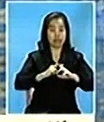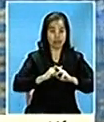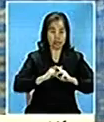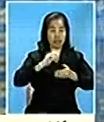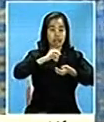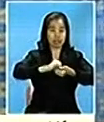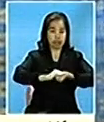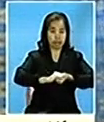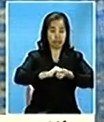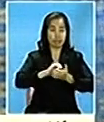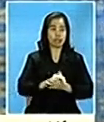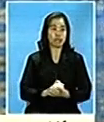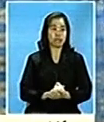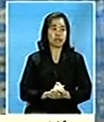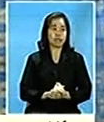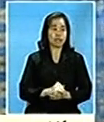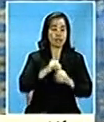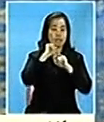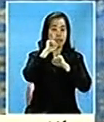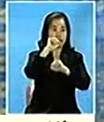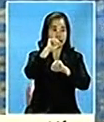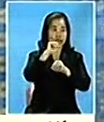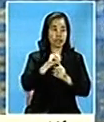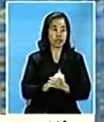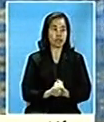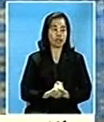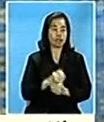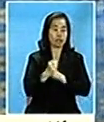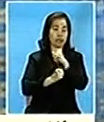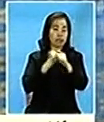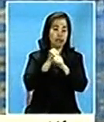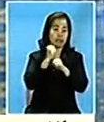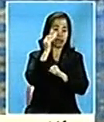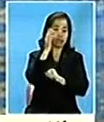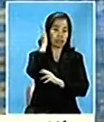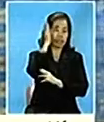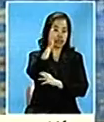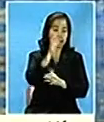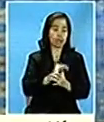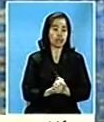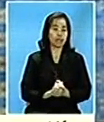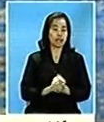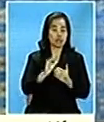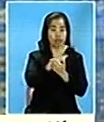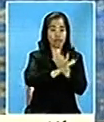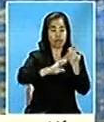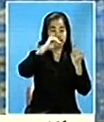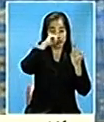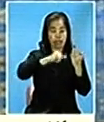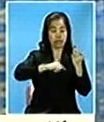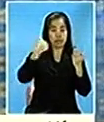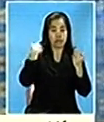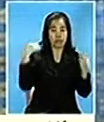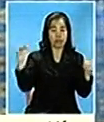มือกันประกาศว่าอีก5ปีประเทศไทยจะมีงบ